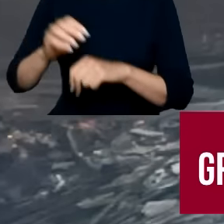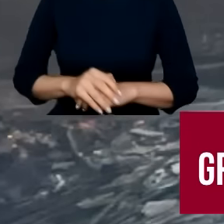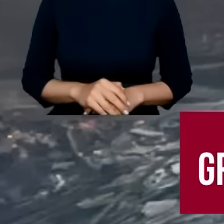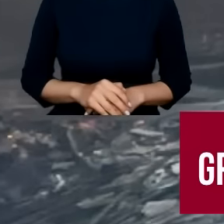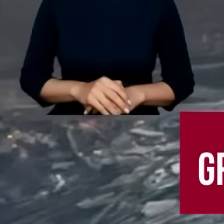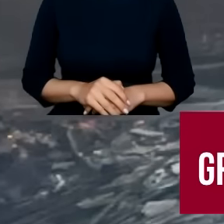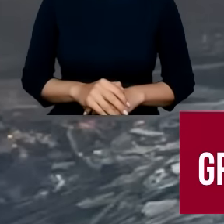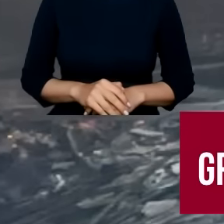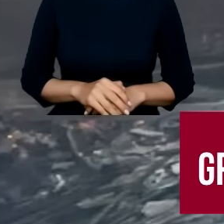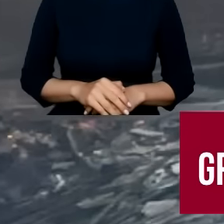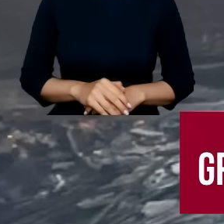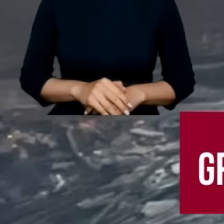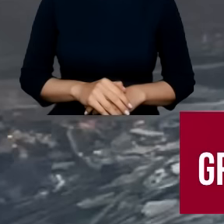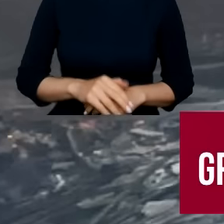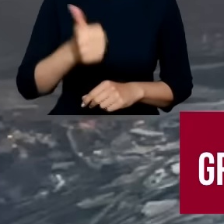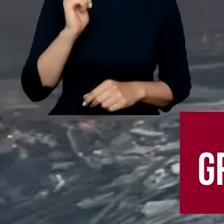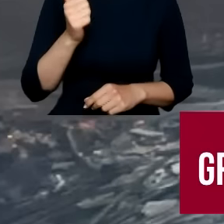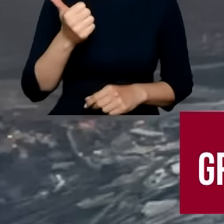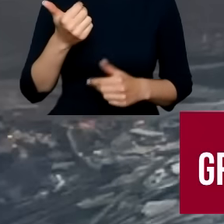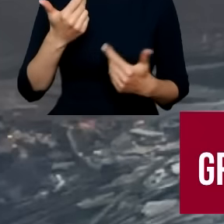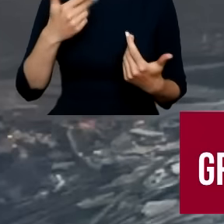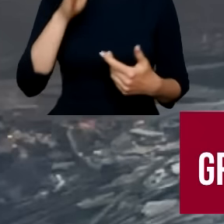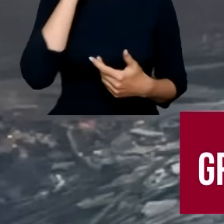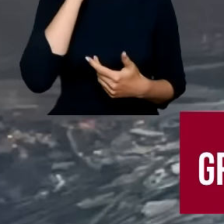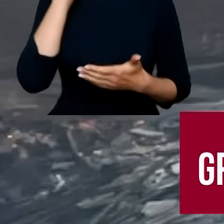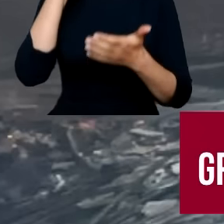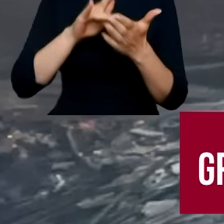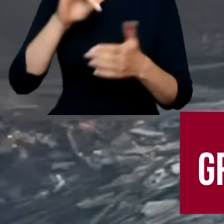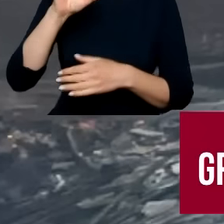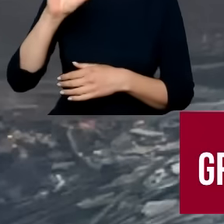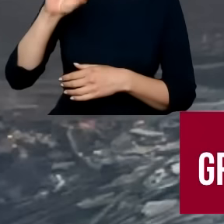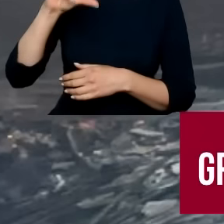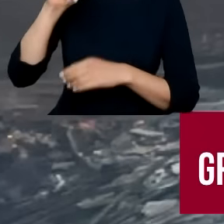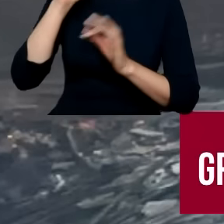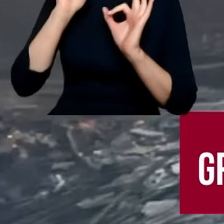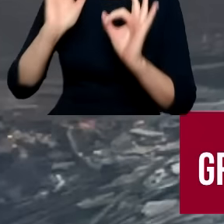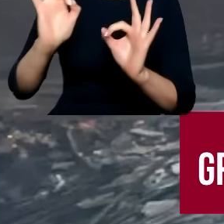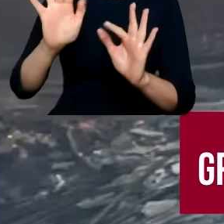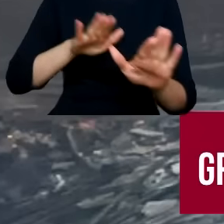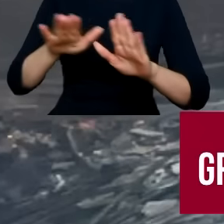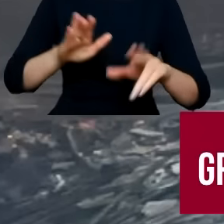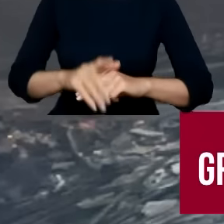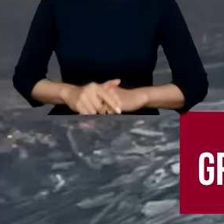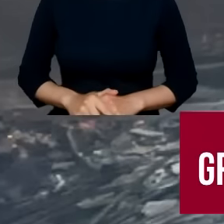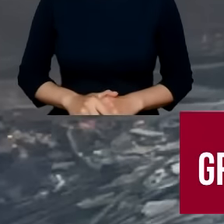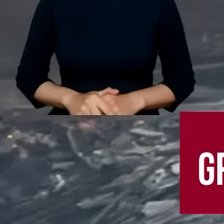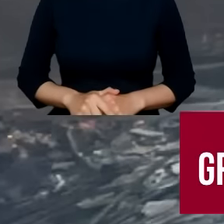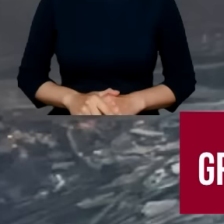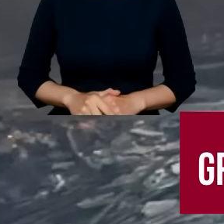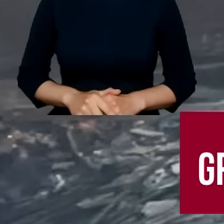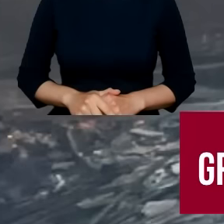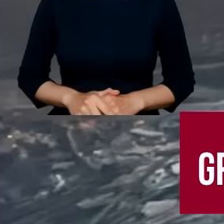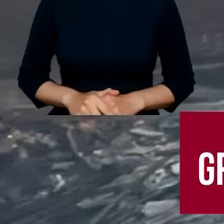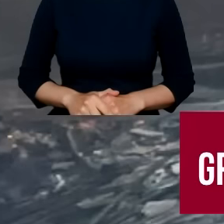jeśli chodzi o o jakość mieszkania w tym mieście Po prostu wygrywa te te rankingi bardzo to jest ładne miejsce